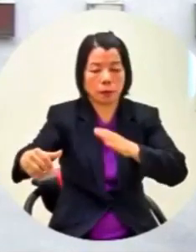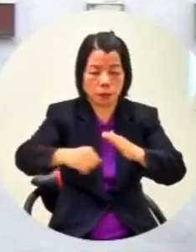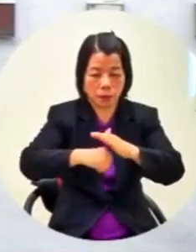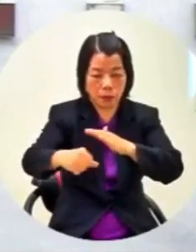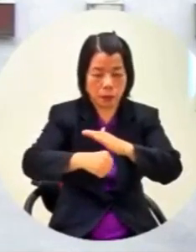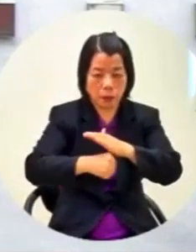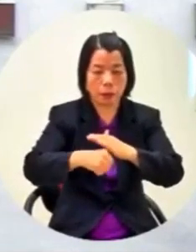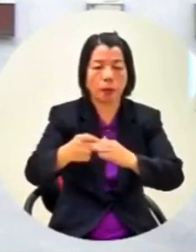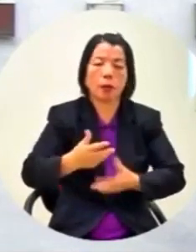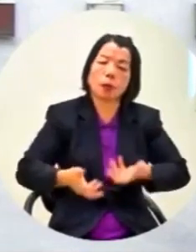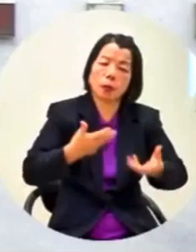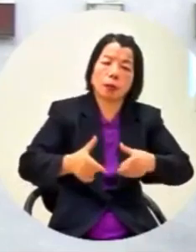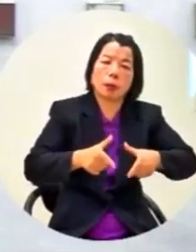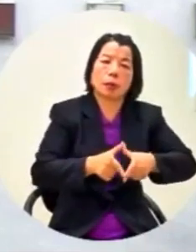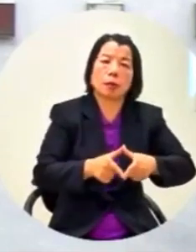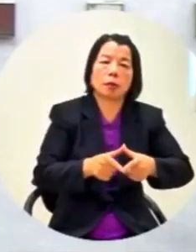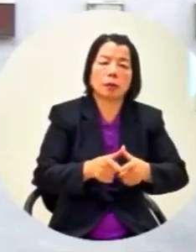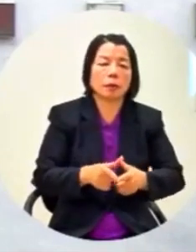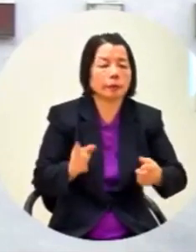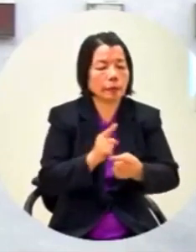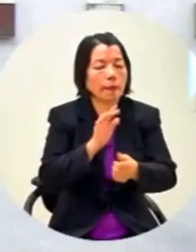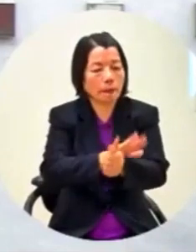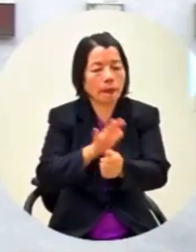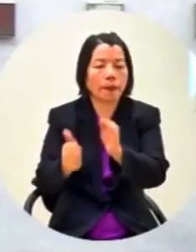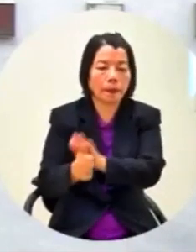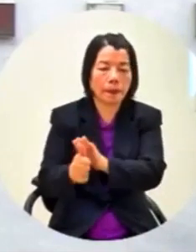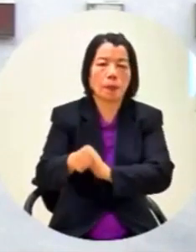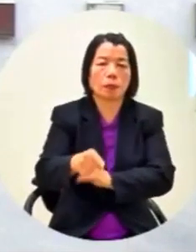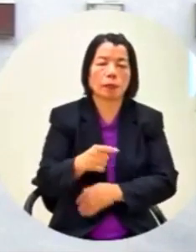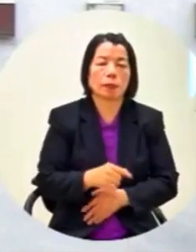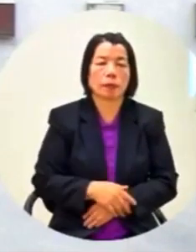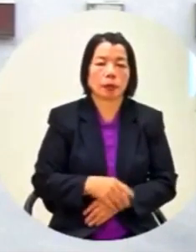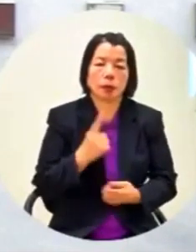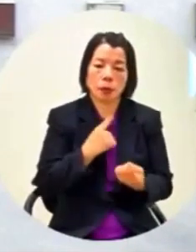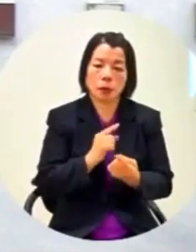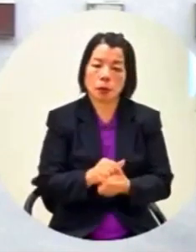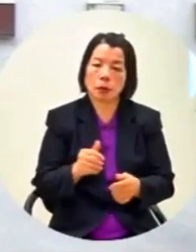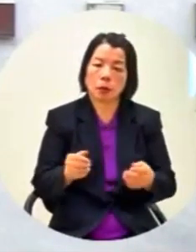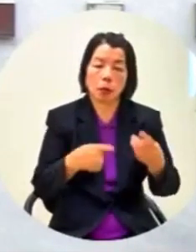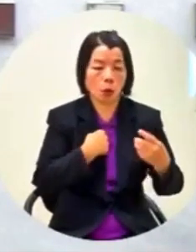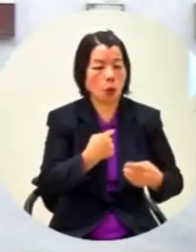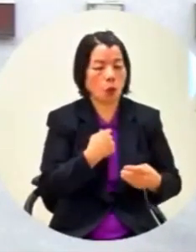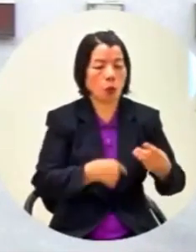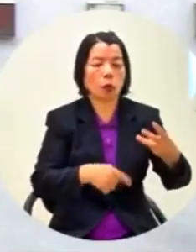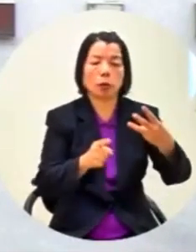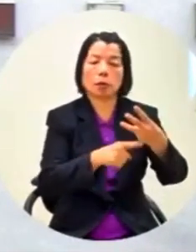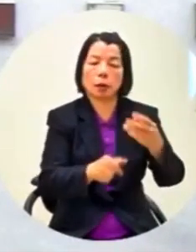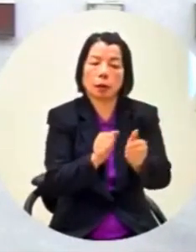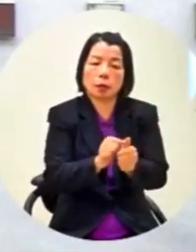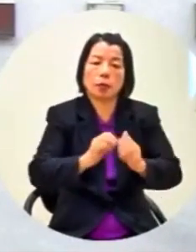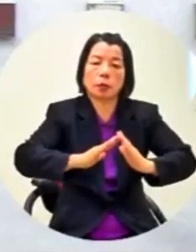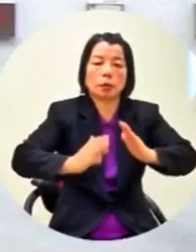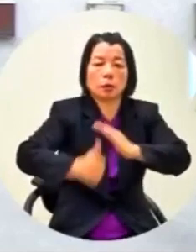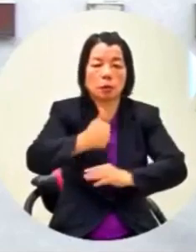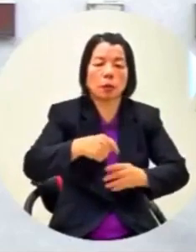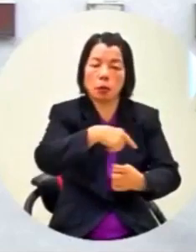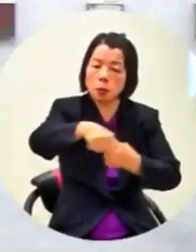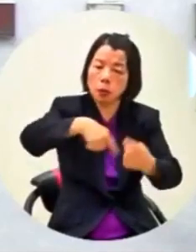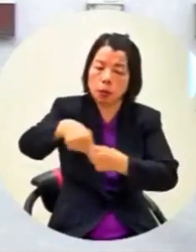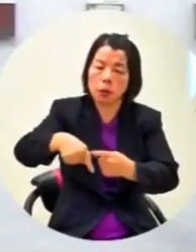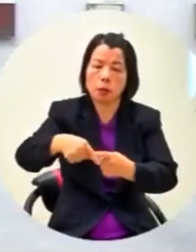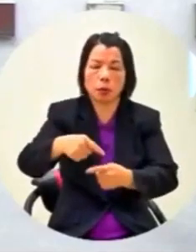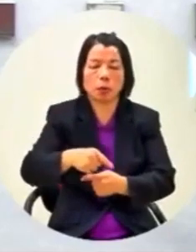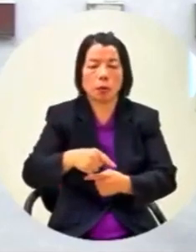心相守此运动。我本人、三位副市长、各局处长，我们用接棒的方式来响